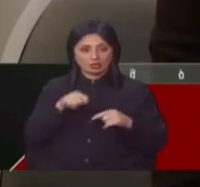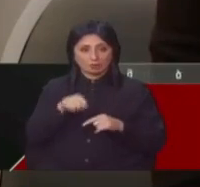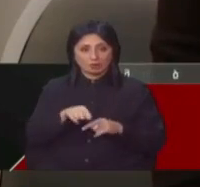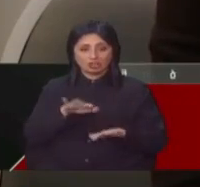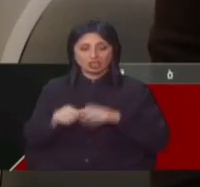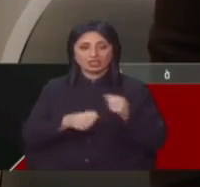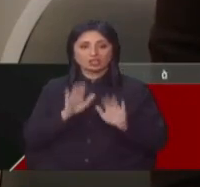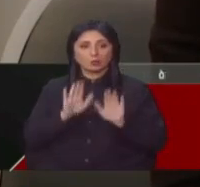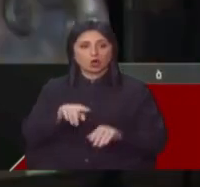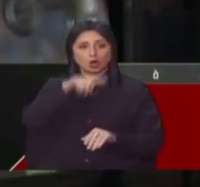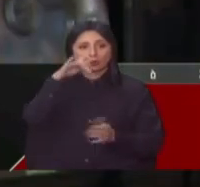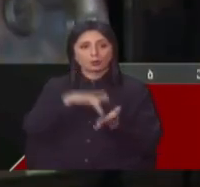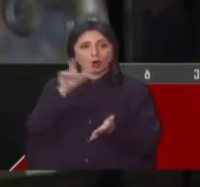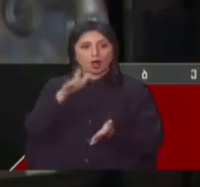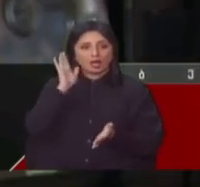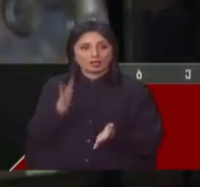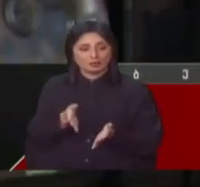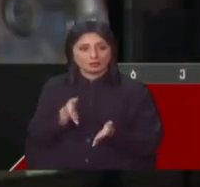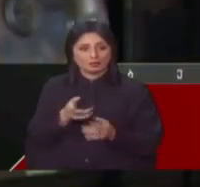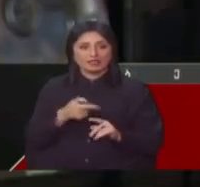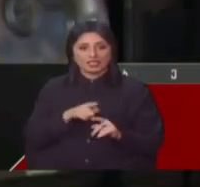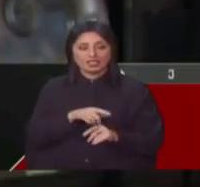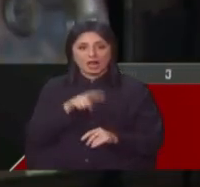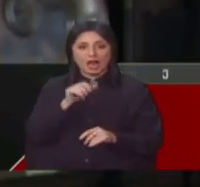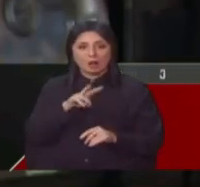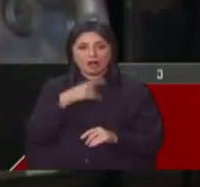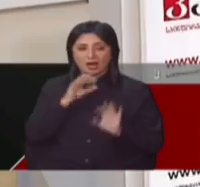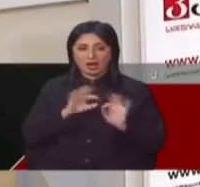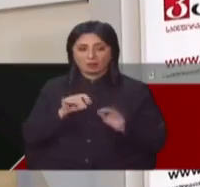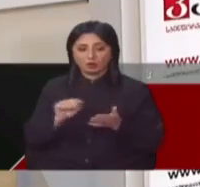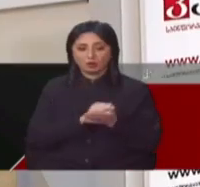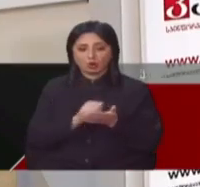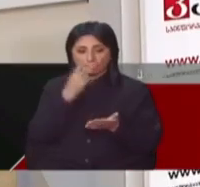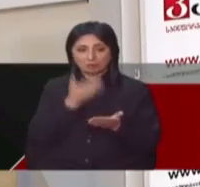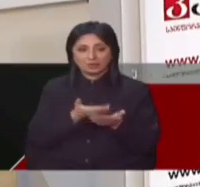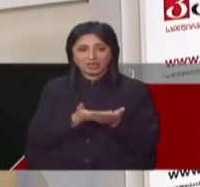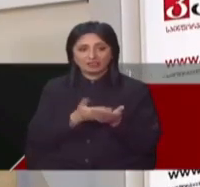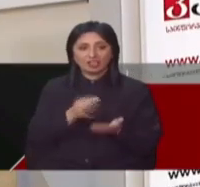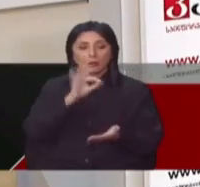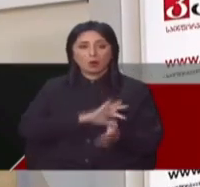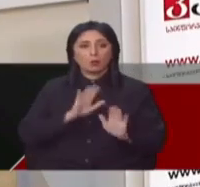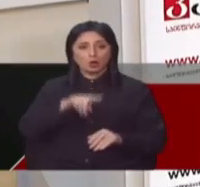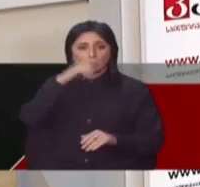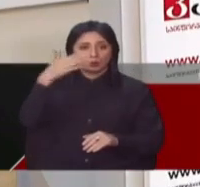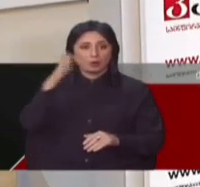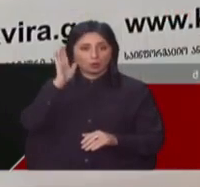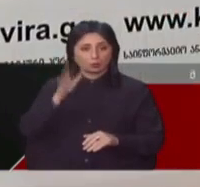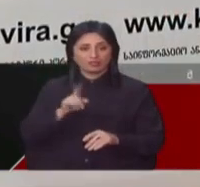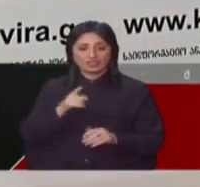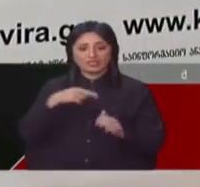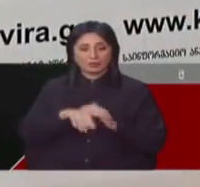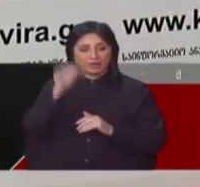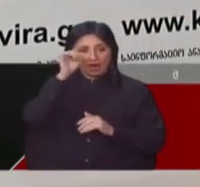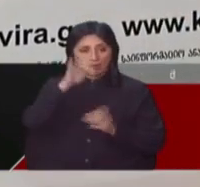mashi dasakmebuli mkholod Rusetis mokhalakeebi iknebian. Jemal Gamakhare Riazgan, s-a debit documentis, Mihedvit, Mogebulim Holod, Rusulim Haler, Cebaris,